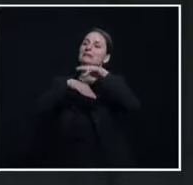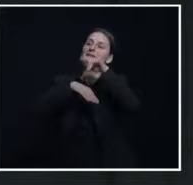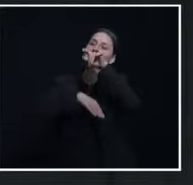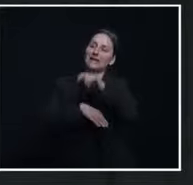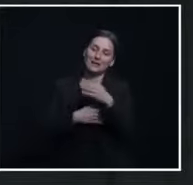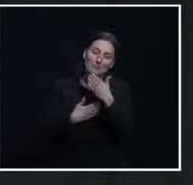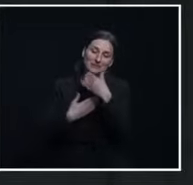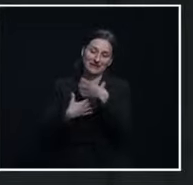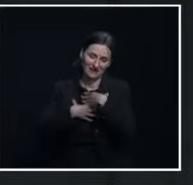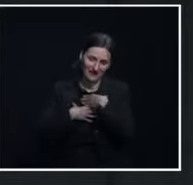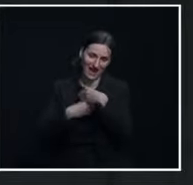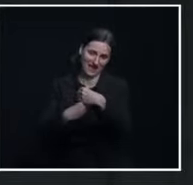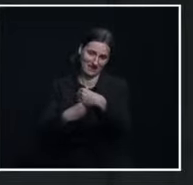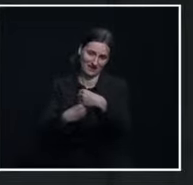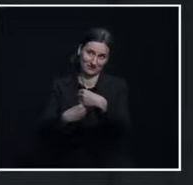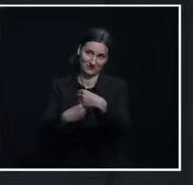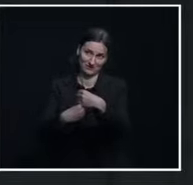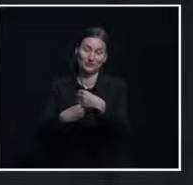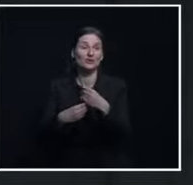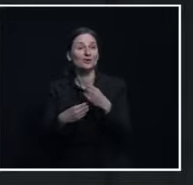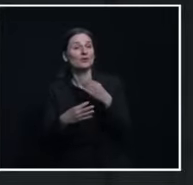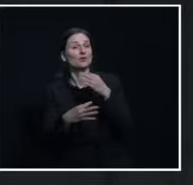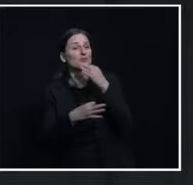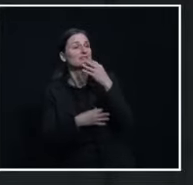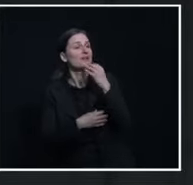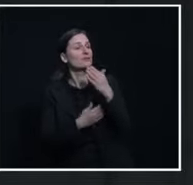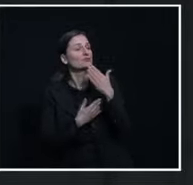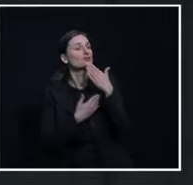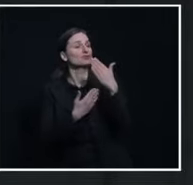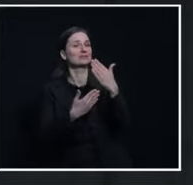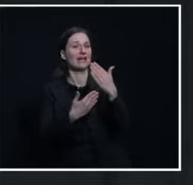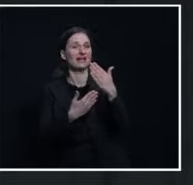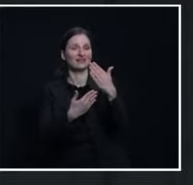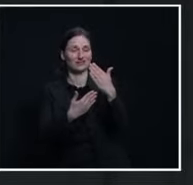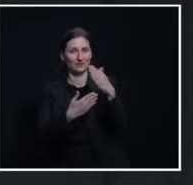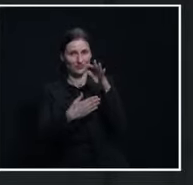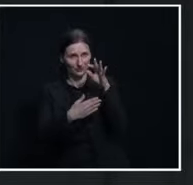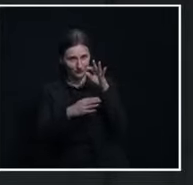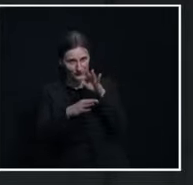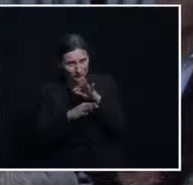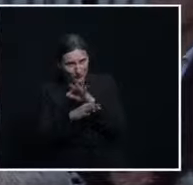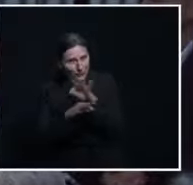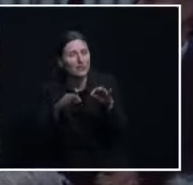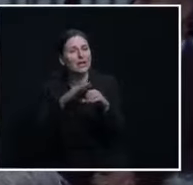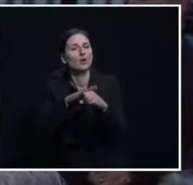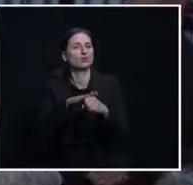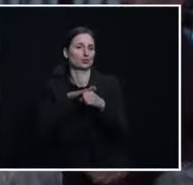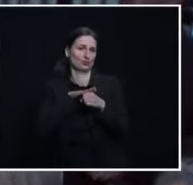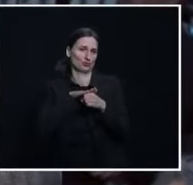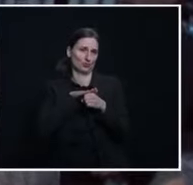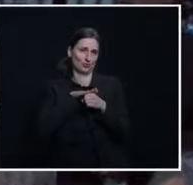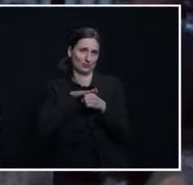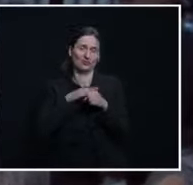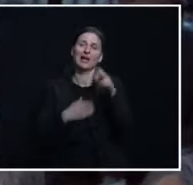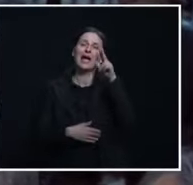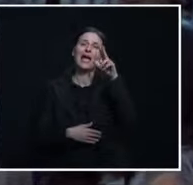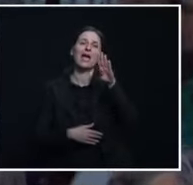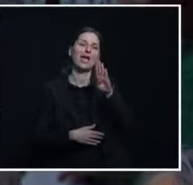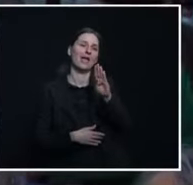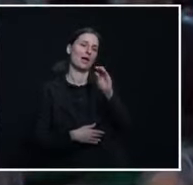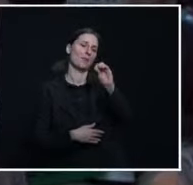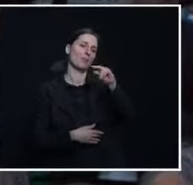bedanken für die Einladung, aber ganz besonders danken möchte ich Ihnen für Ihre Unterstützung von Herrn